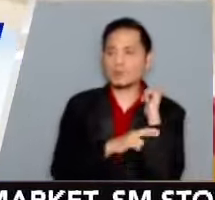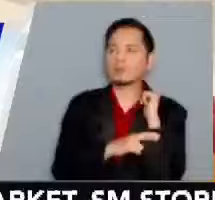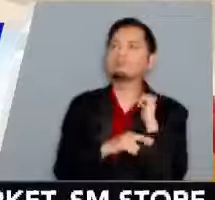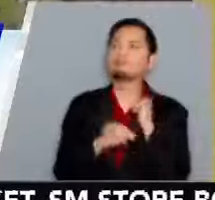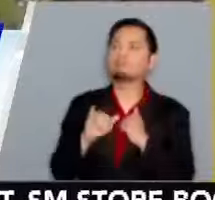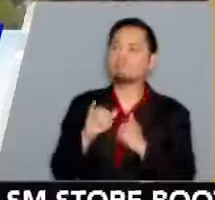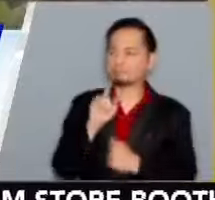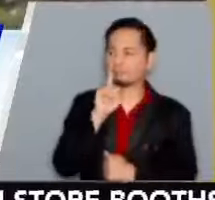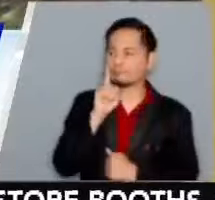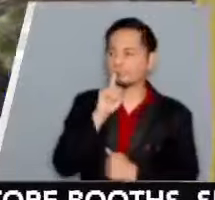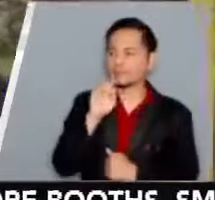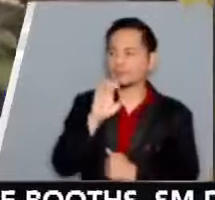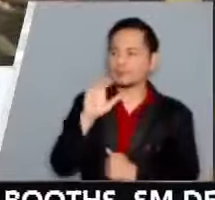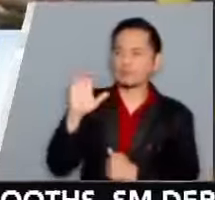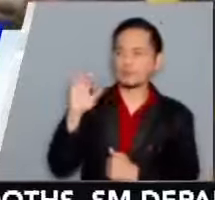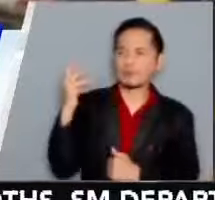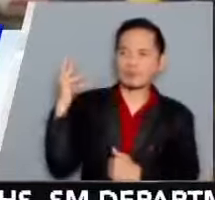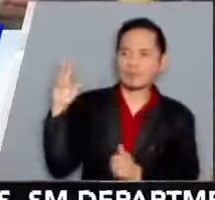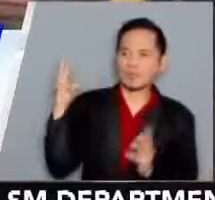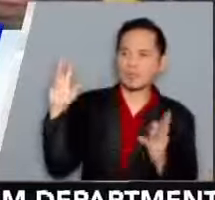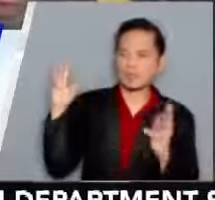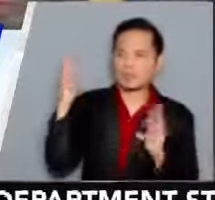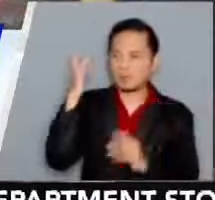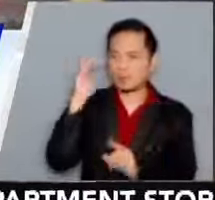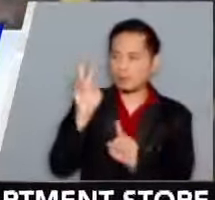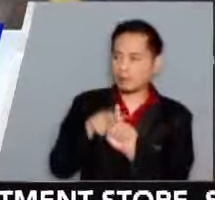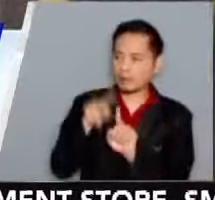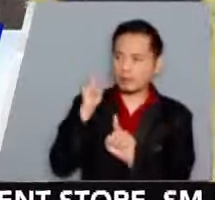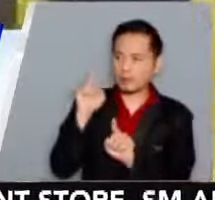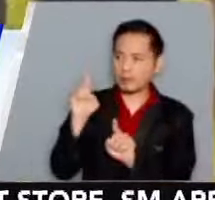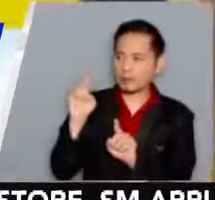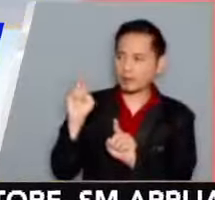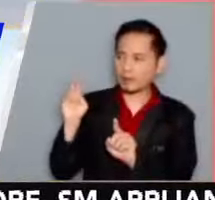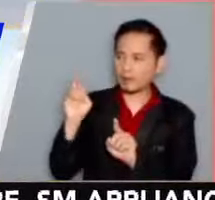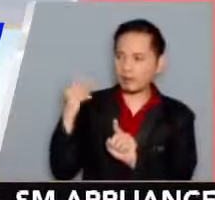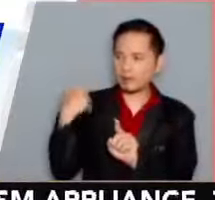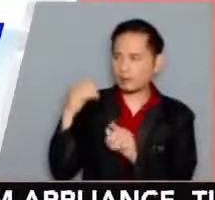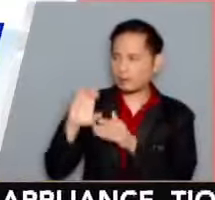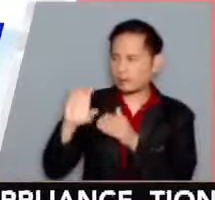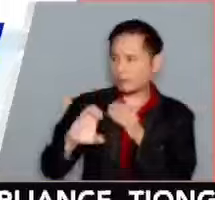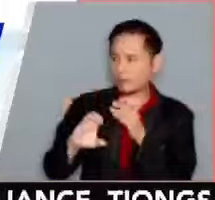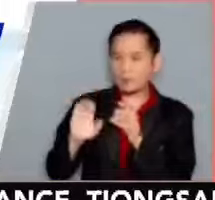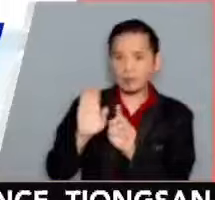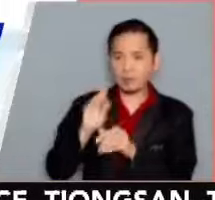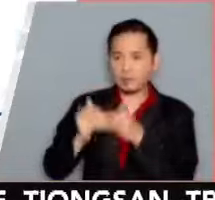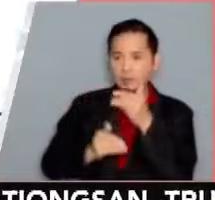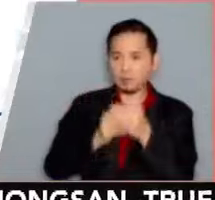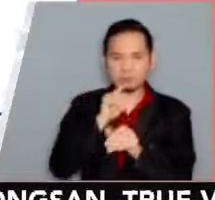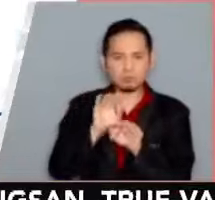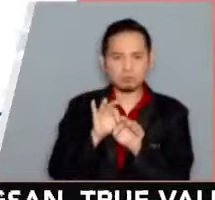Paos ang kanilang appon sa Mahaba kasi ang proseso Wal